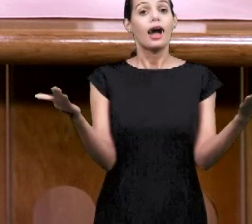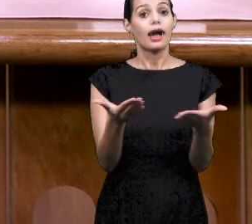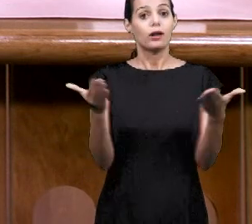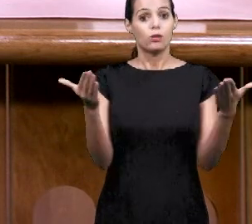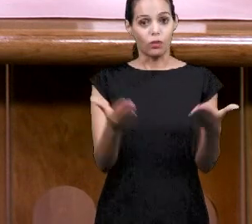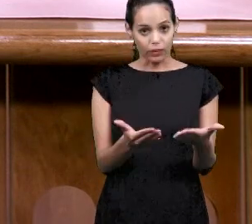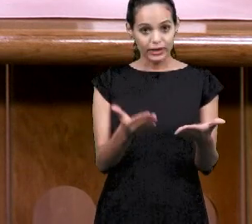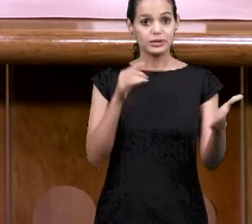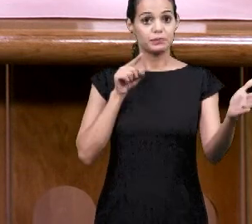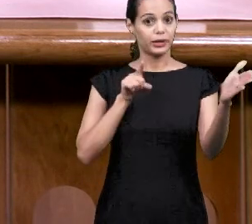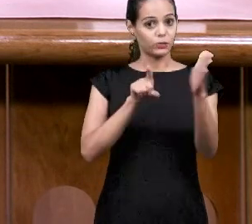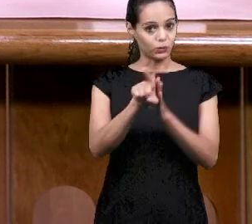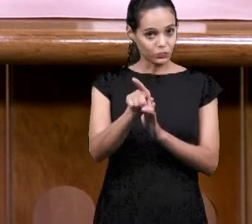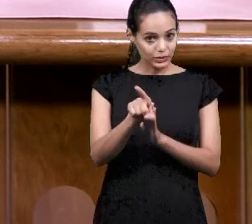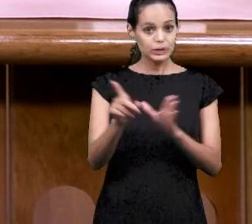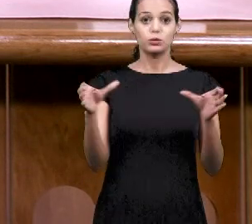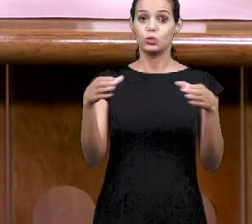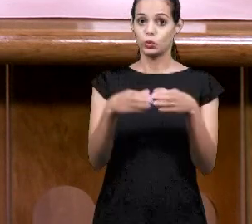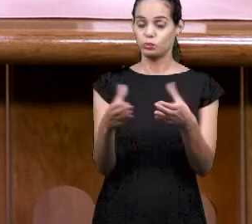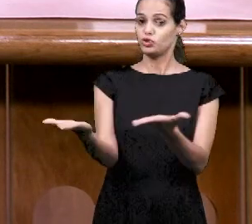4.